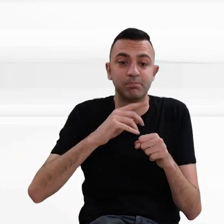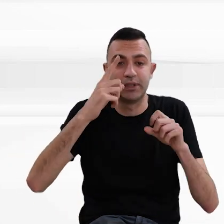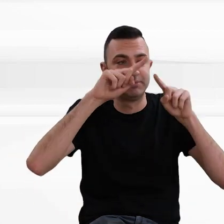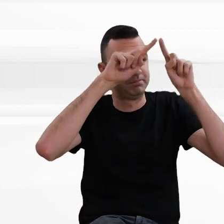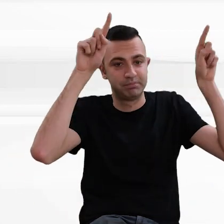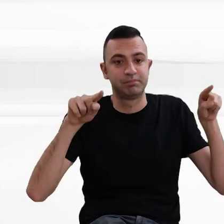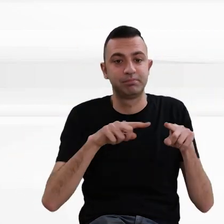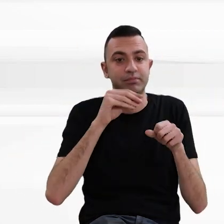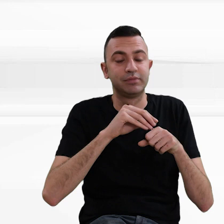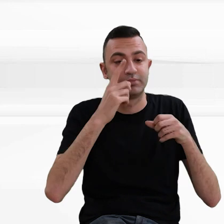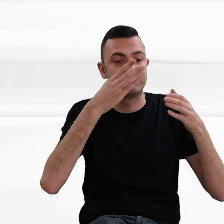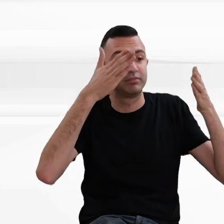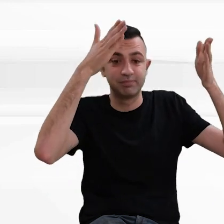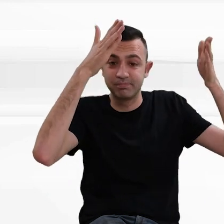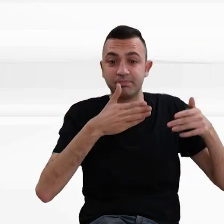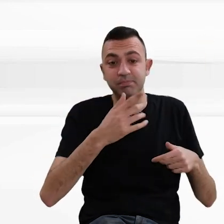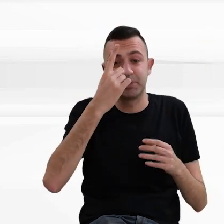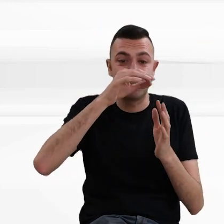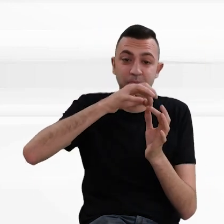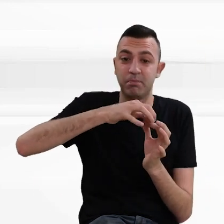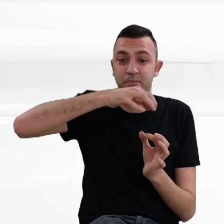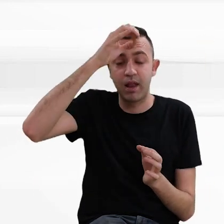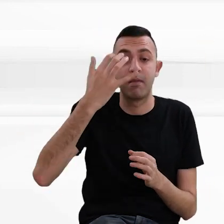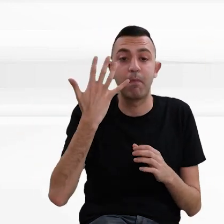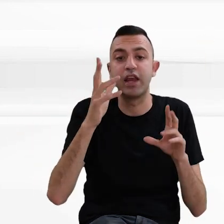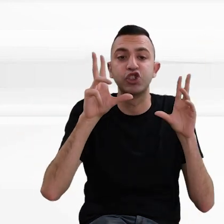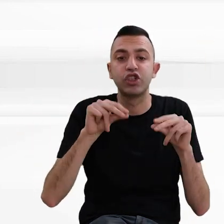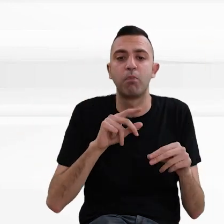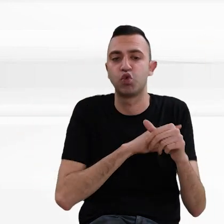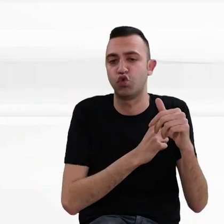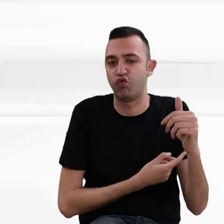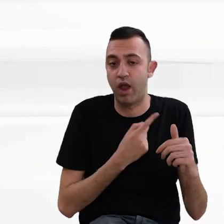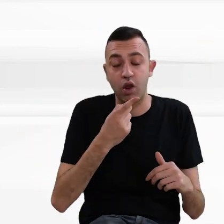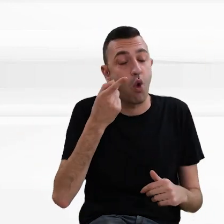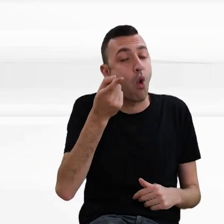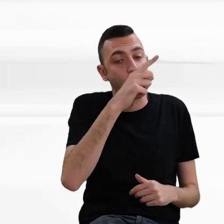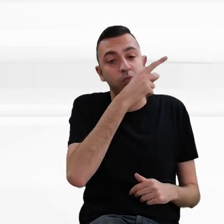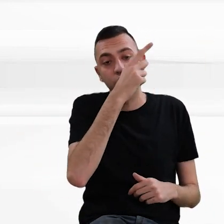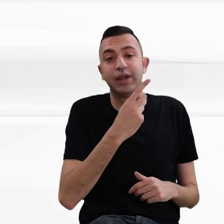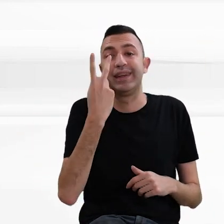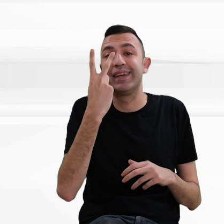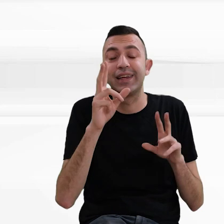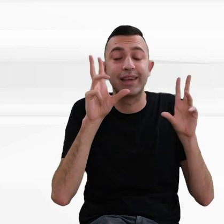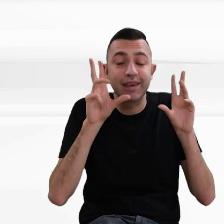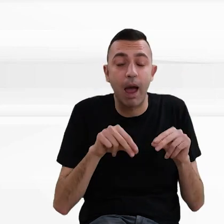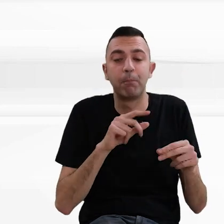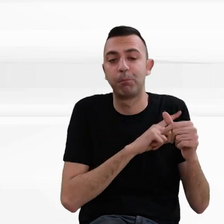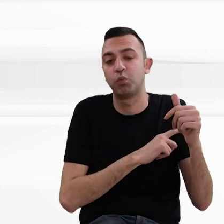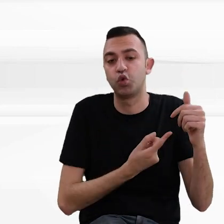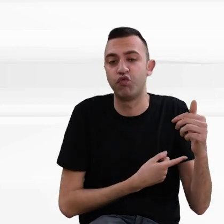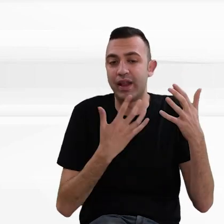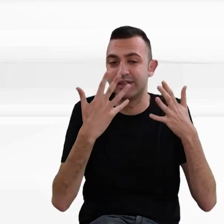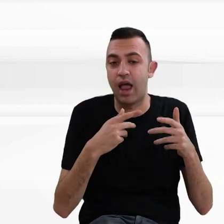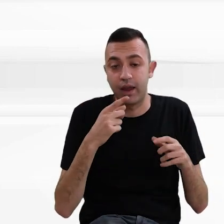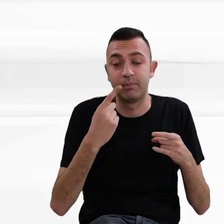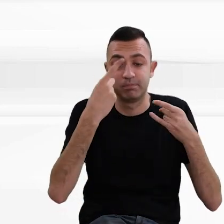panoya kenarlarından birinin uzunluğu 5'in tam sayı kuvvetidir 12'nin tam sayı kuvveti olan